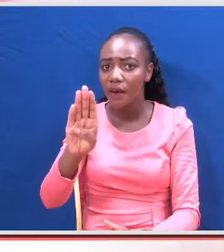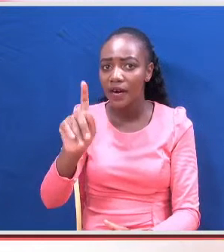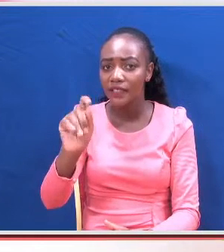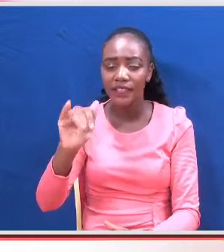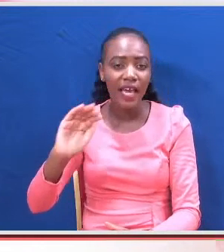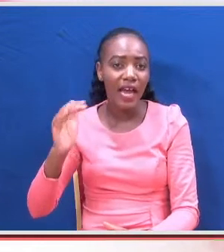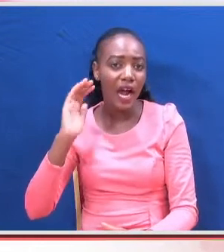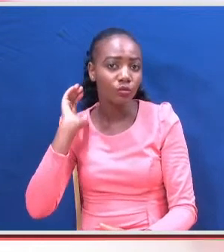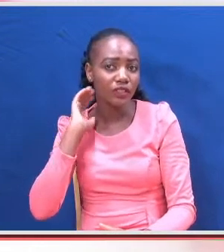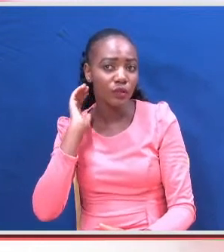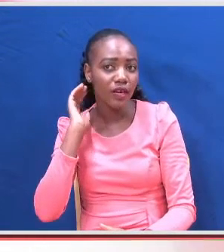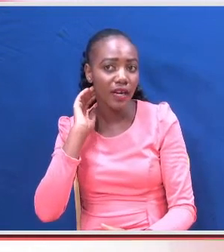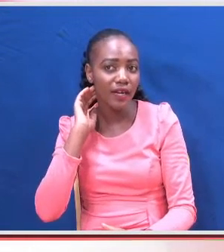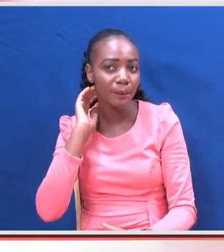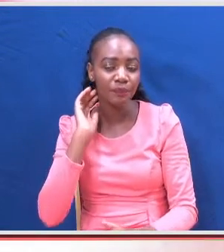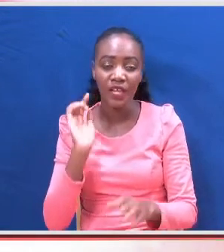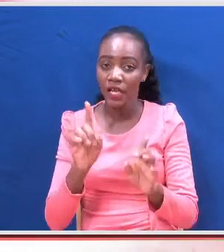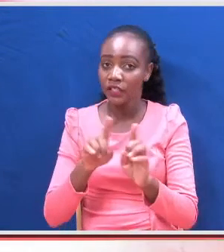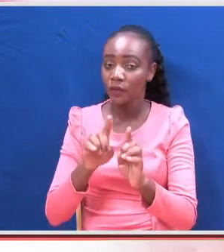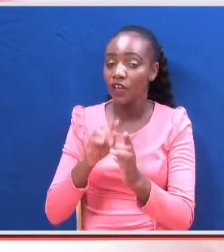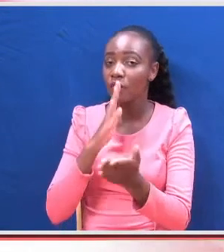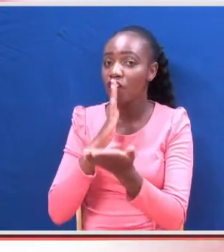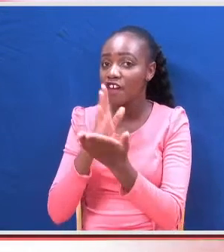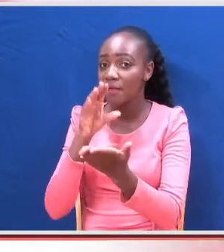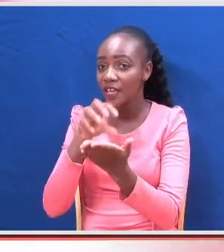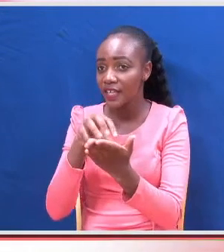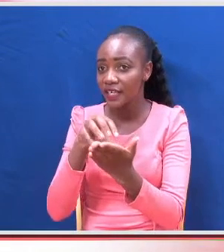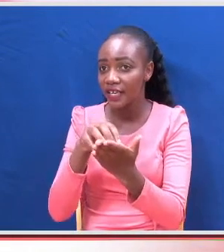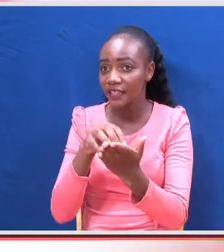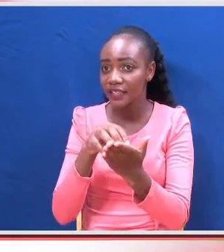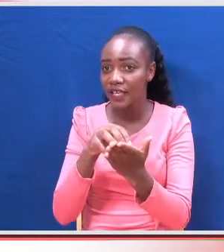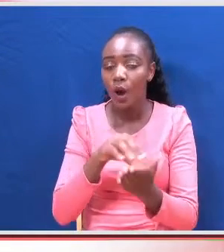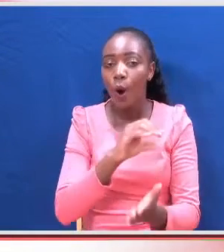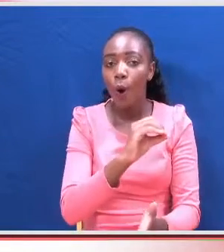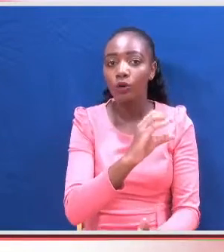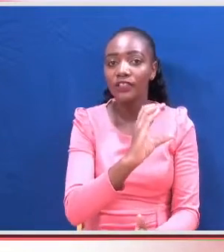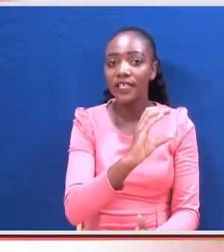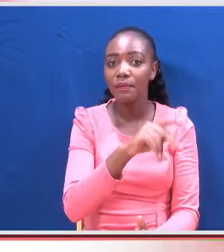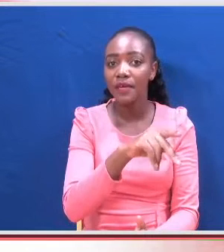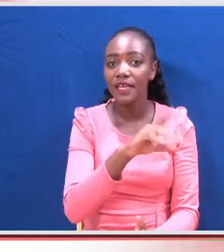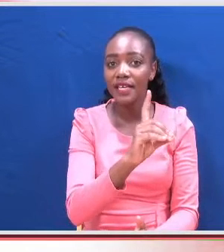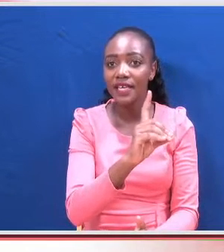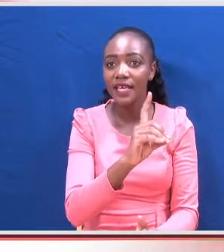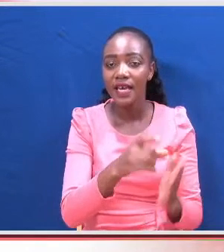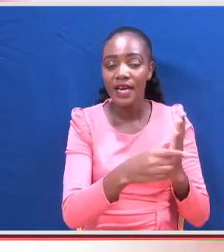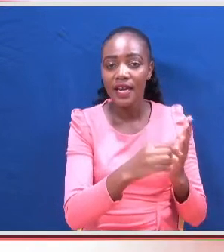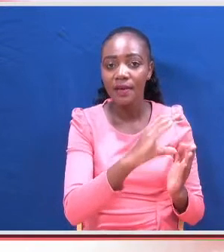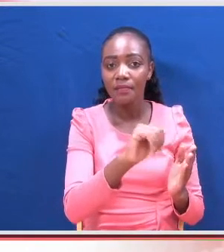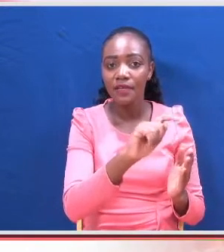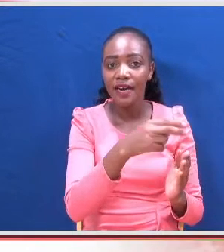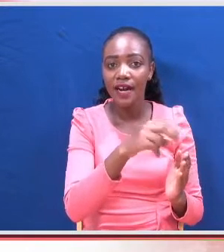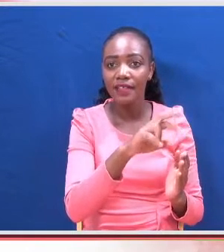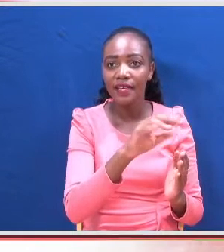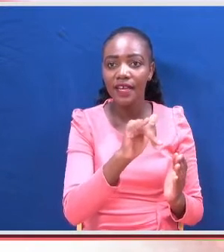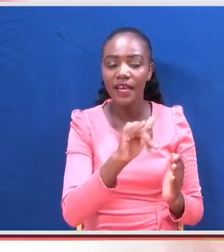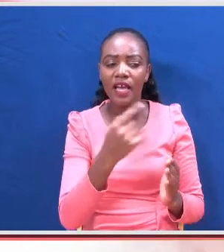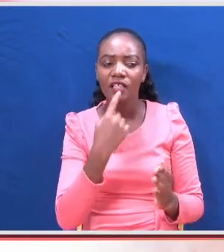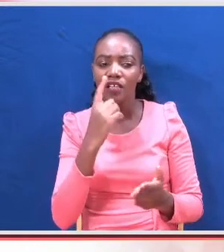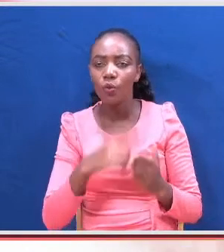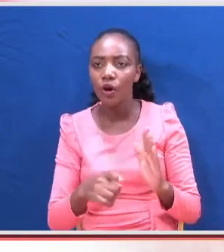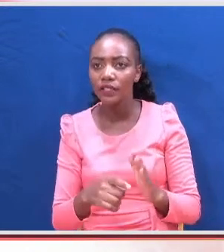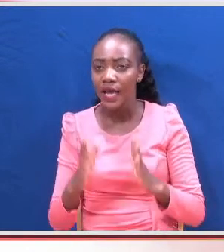Murang'a. Akidhibitisha kisa hicho, kunradhi, OCPD wa Kandara Catherine Rigera ametaja